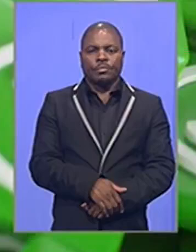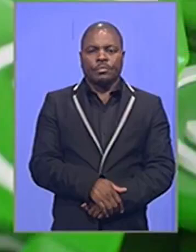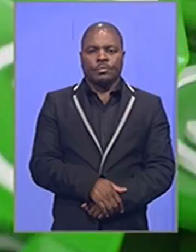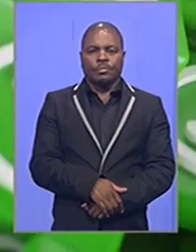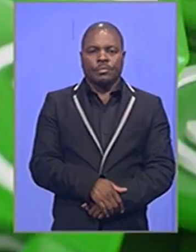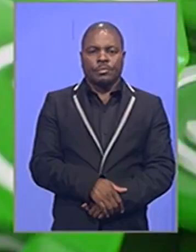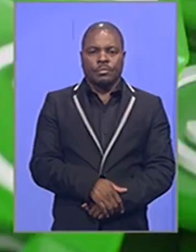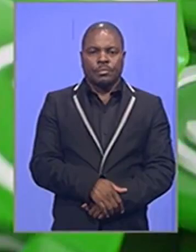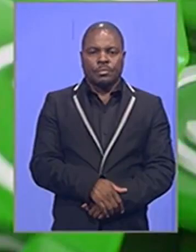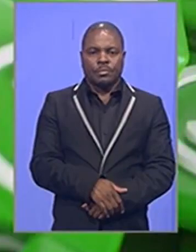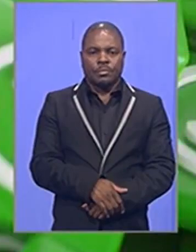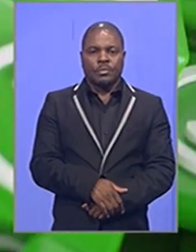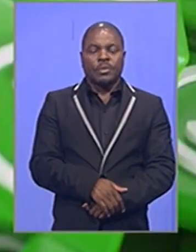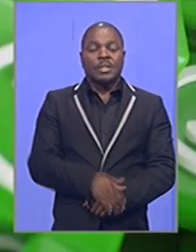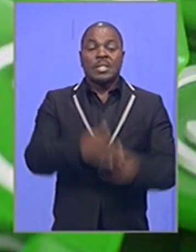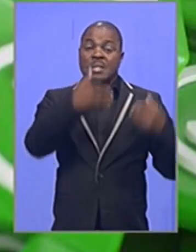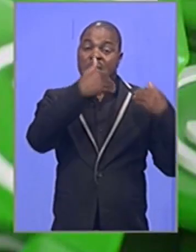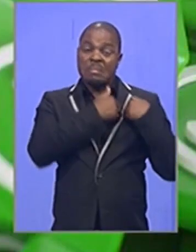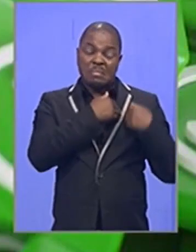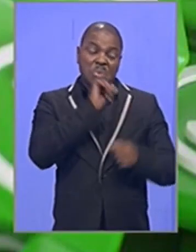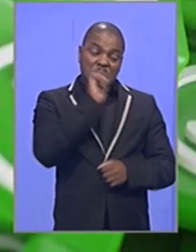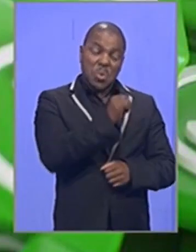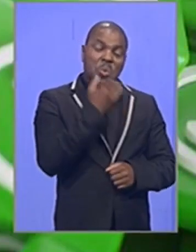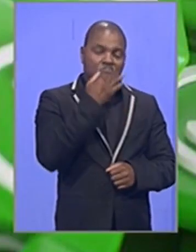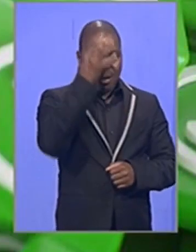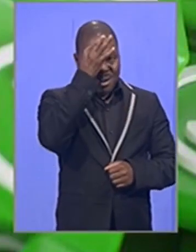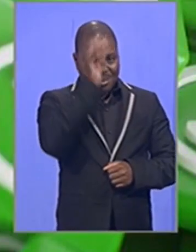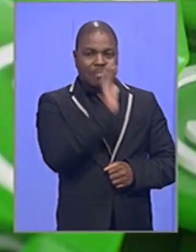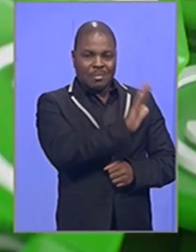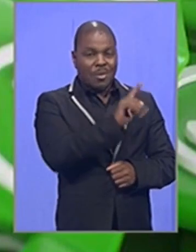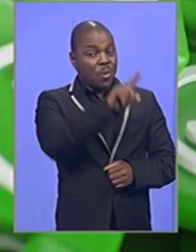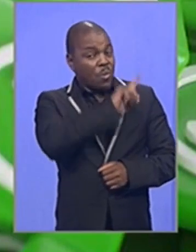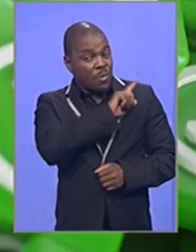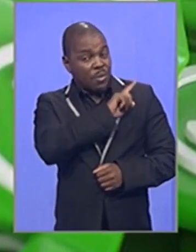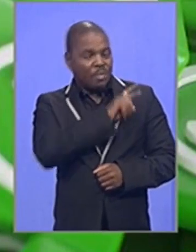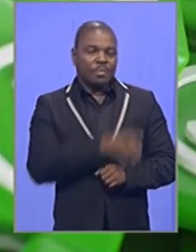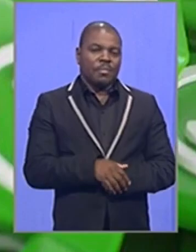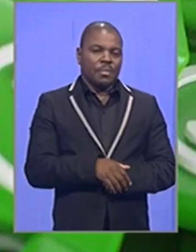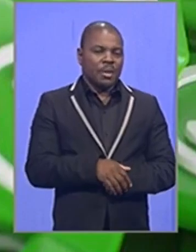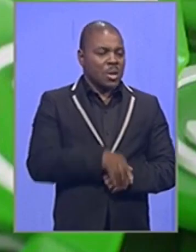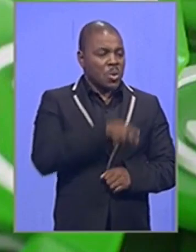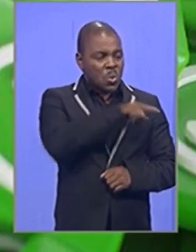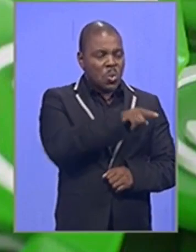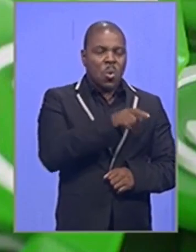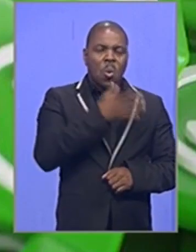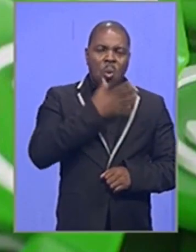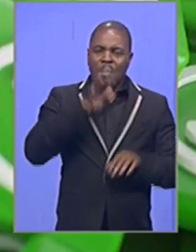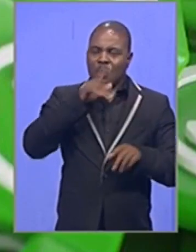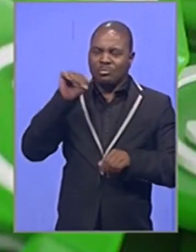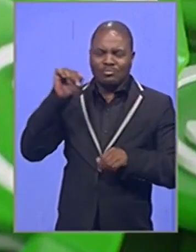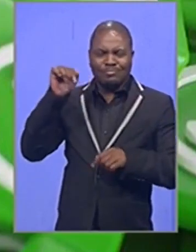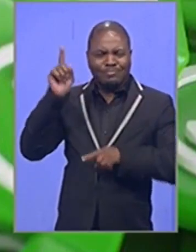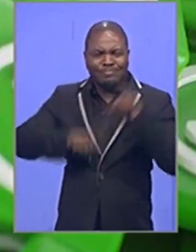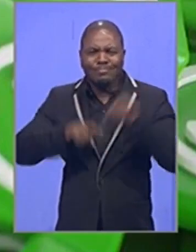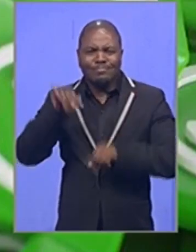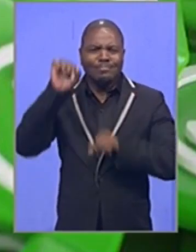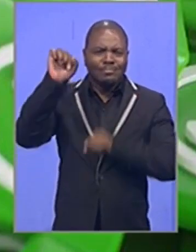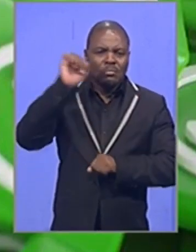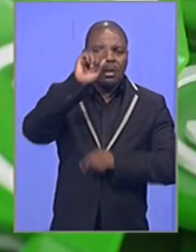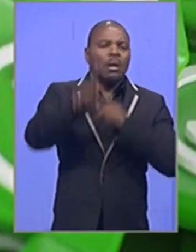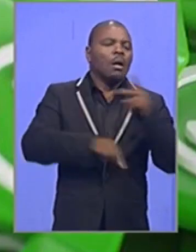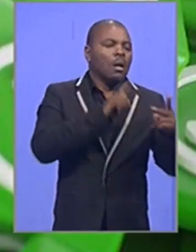Batho ba tlamehileng ho jariswa molato ke mmuso. Wa ke jwalo mmuso o batla hore batho ba lwane, ha batho ba qeta ho lwana ke be le khona